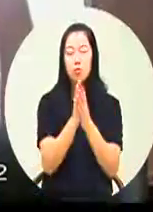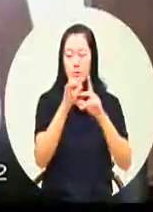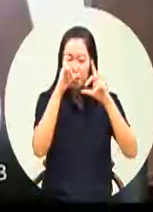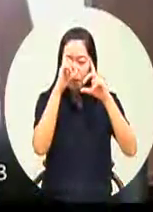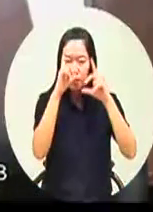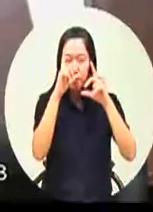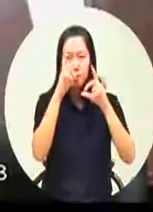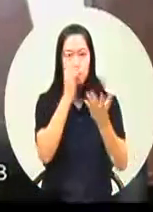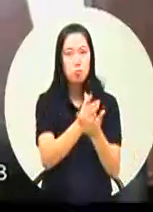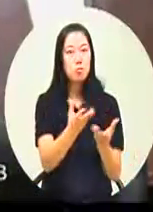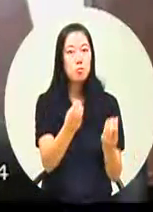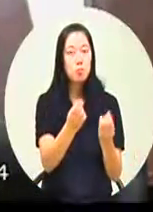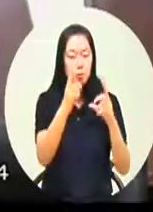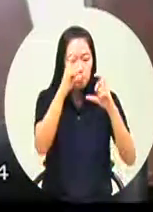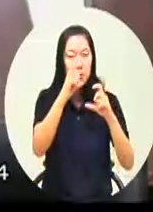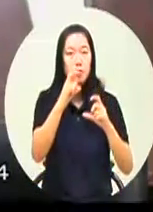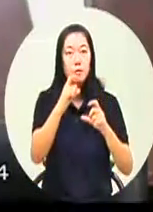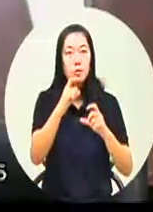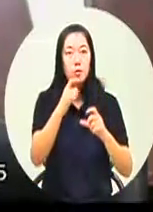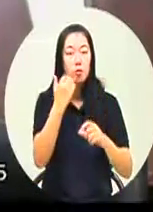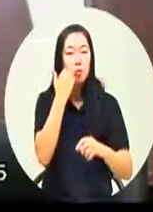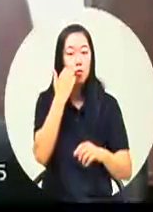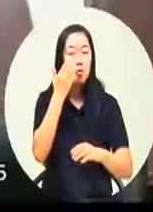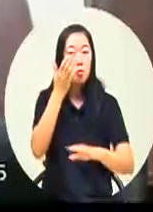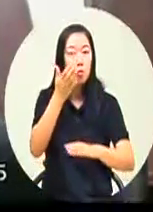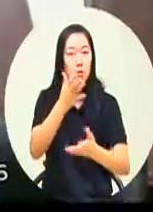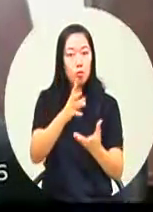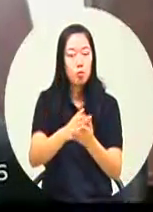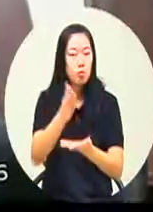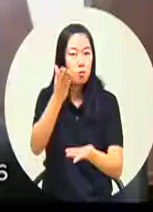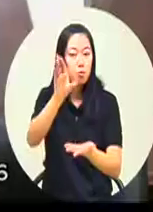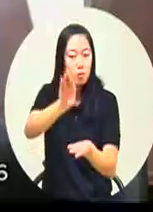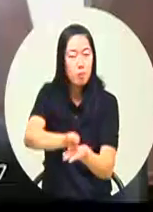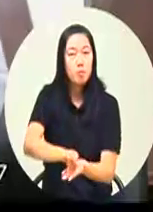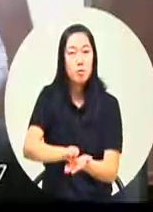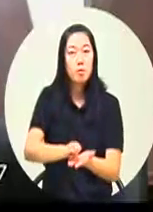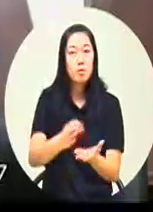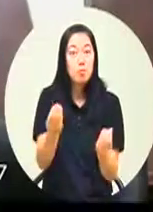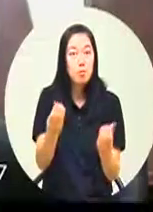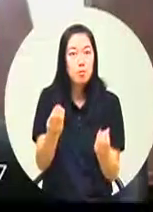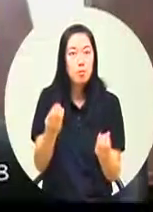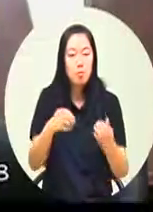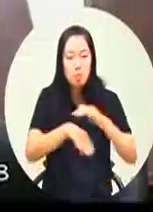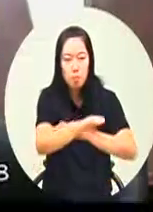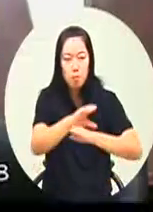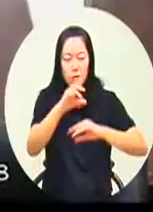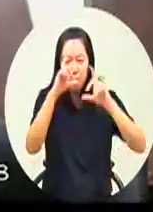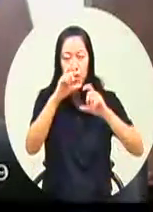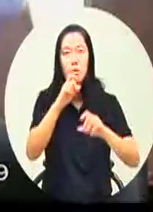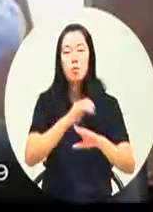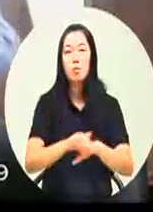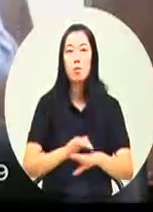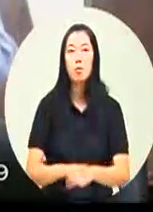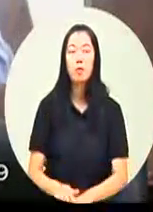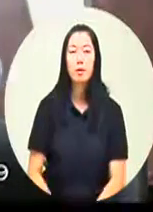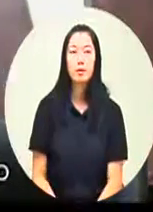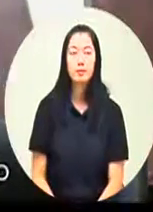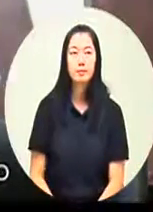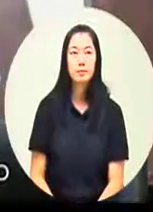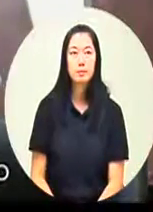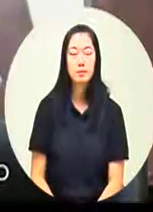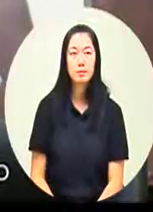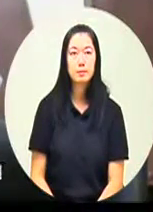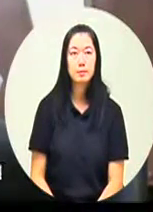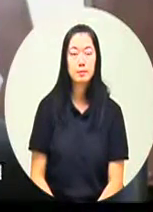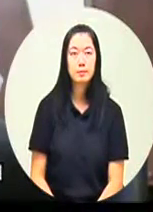你个停下来，个晒拢无代志，你不会停，你有代志。以后啊，但如果说现在透过这样就可以手段